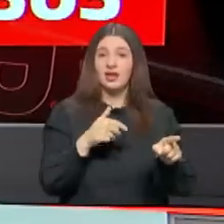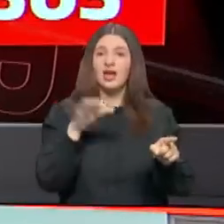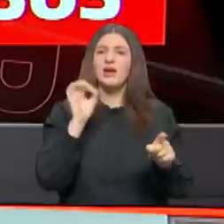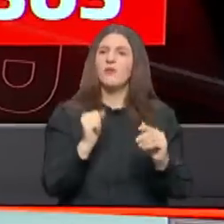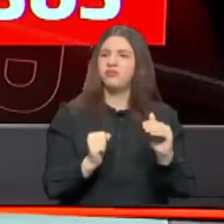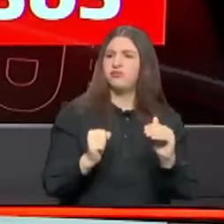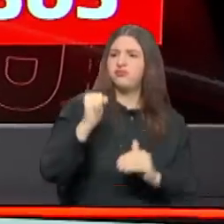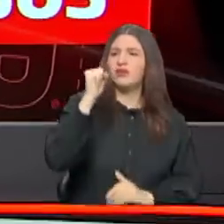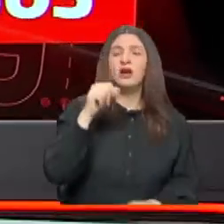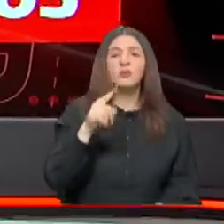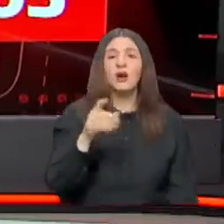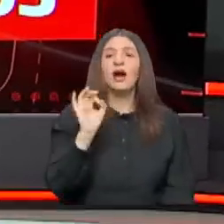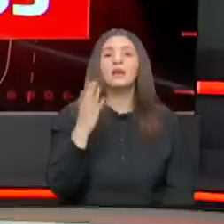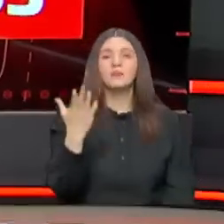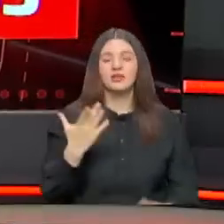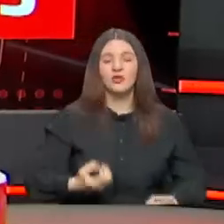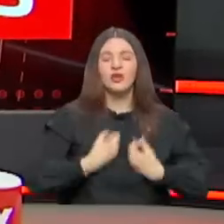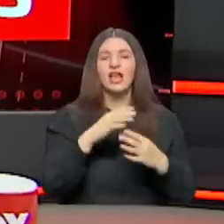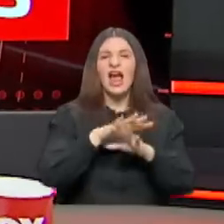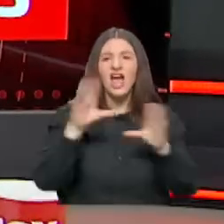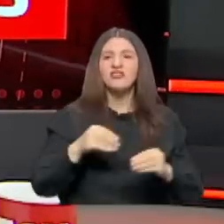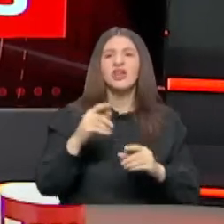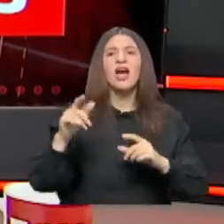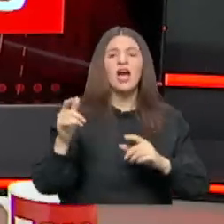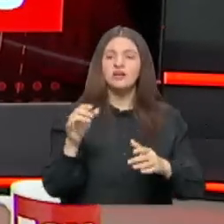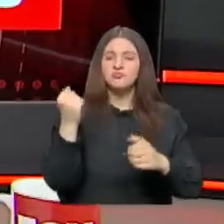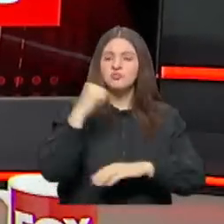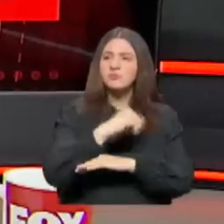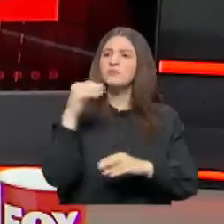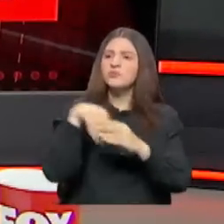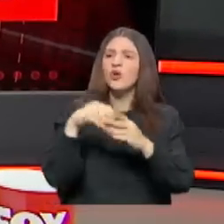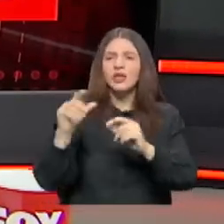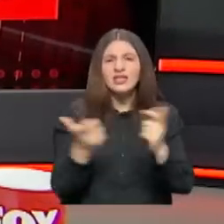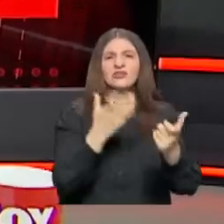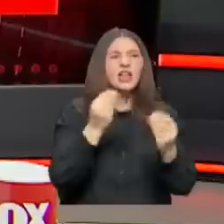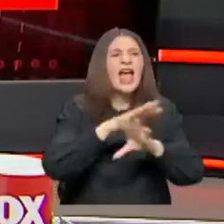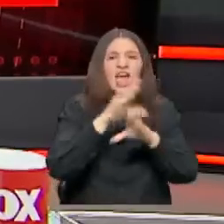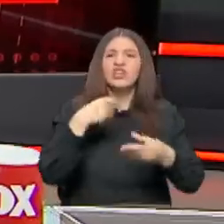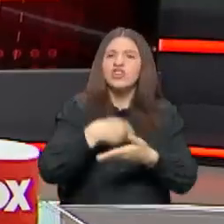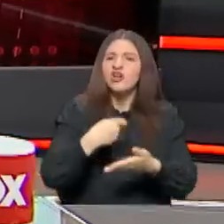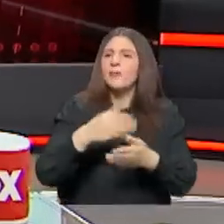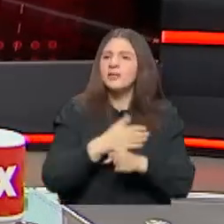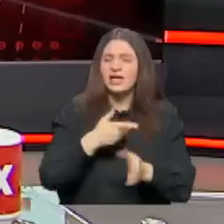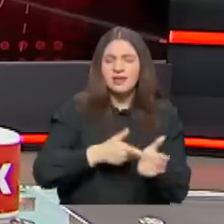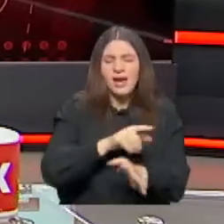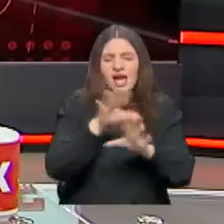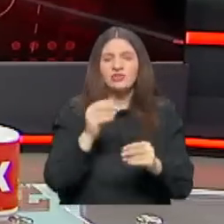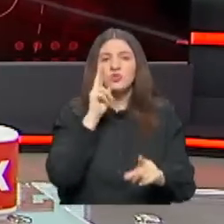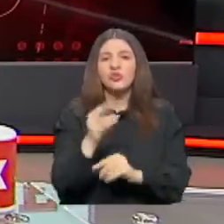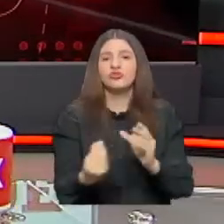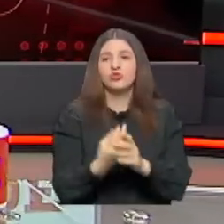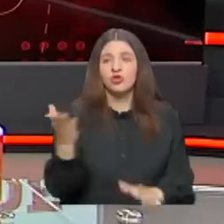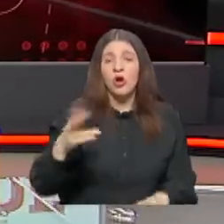sürekli artıyor. Bu elbette üretilen her şeye, nakledilen her şeye, dolayısıyla tarıma, çarşıya, pazara, her şeye